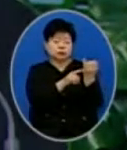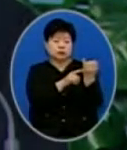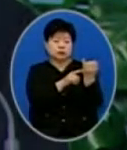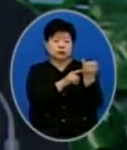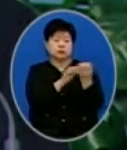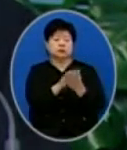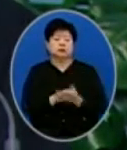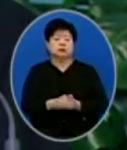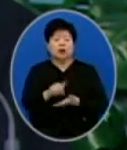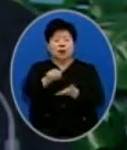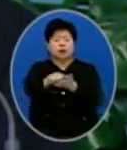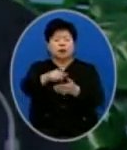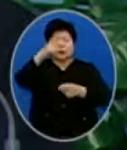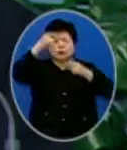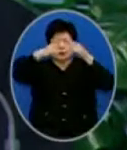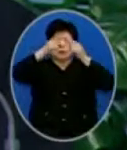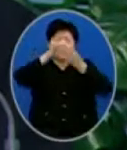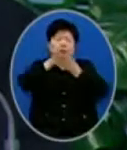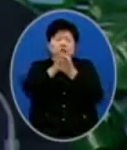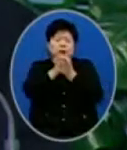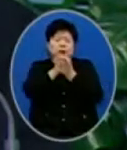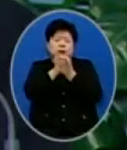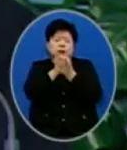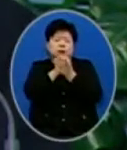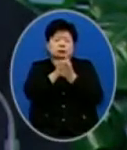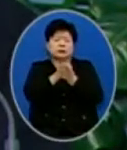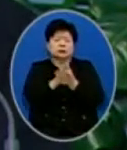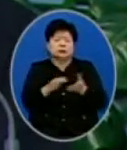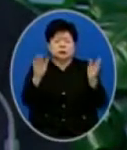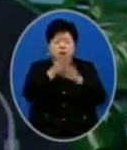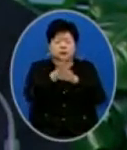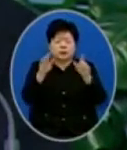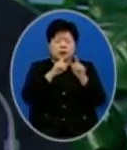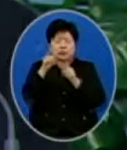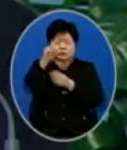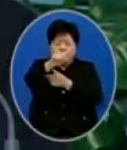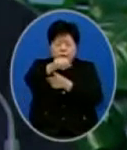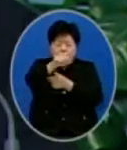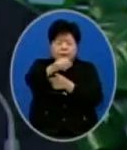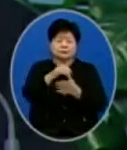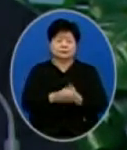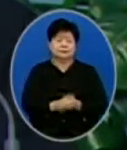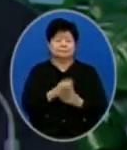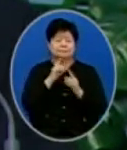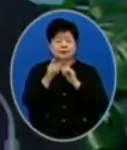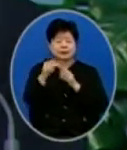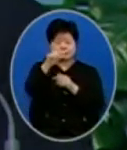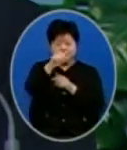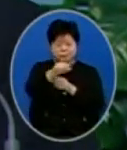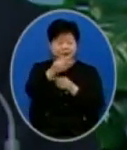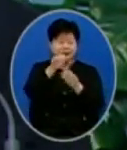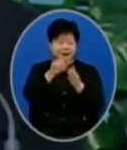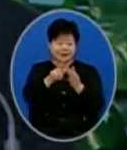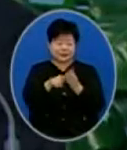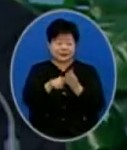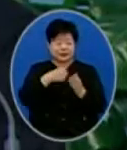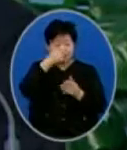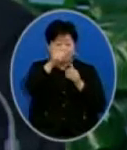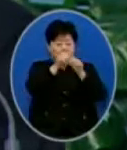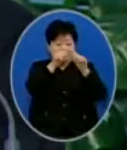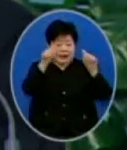사모님 엎드려 눈물로 기도 하고 지하로 말씀 묵상합니다 그 말씀 묵상하는데